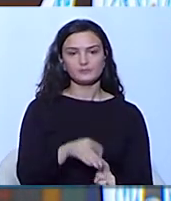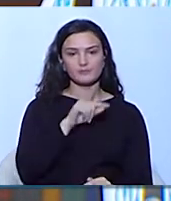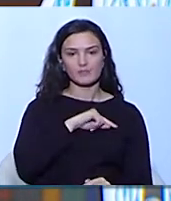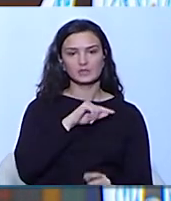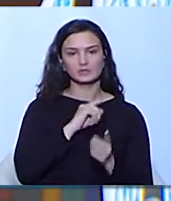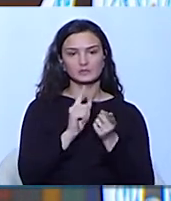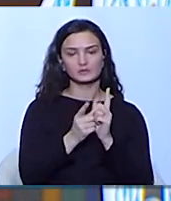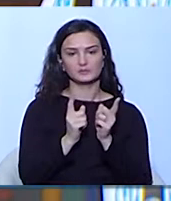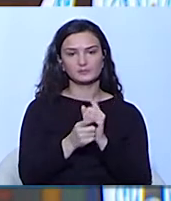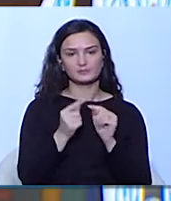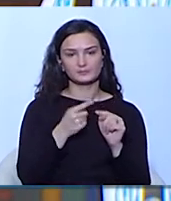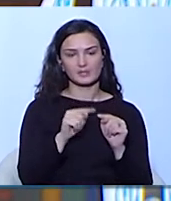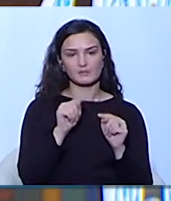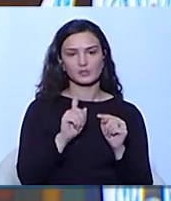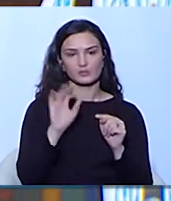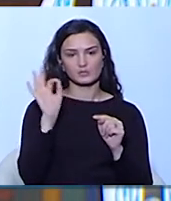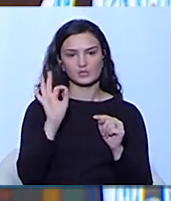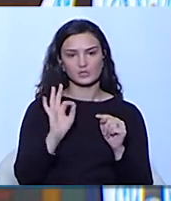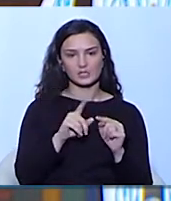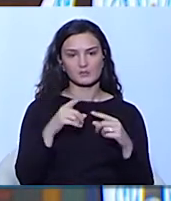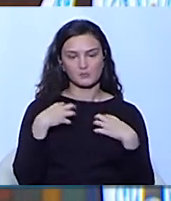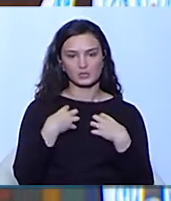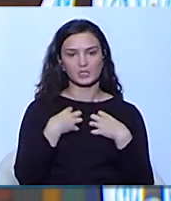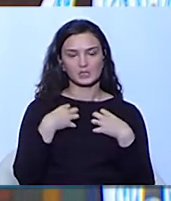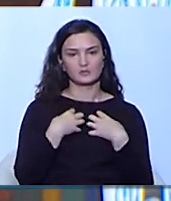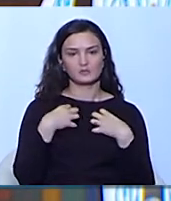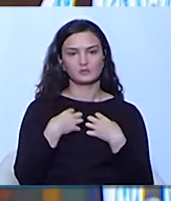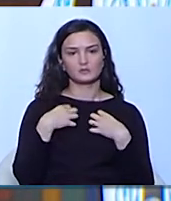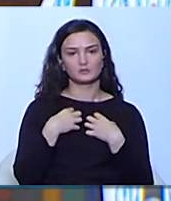ხასიათის ცვლილება იმ დონეზე, რომ ხშირად მოწყენილია,